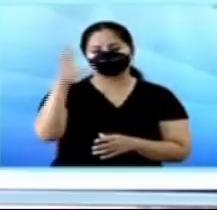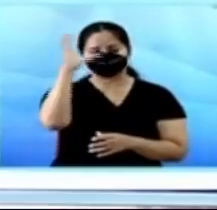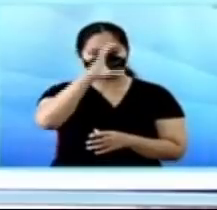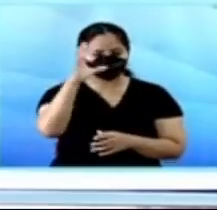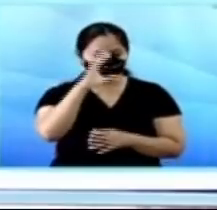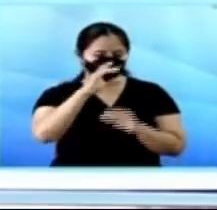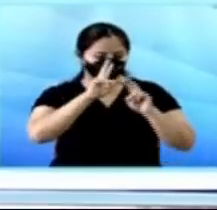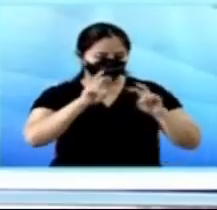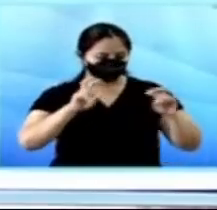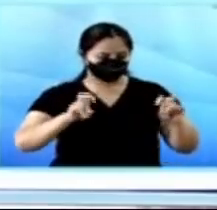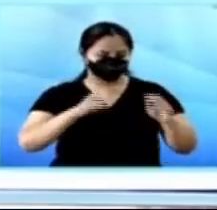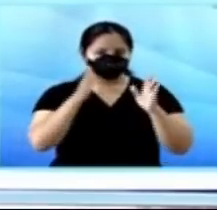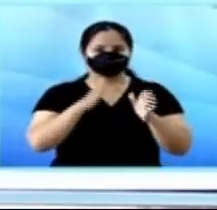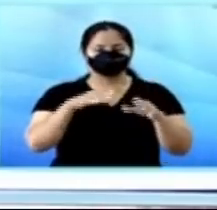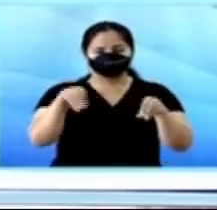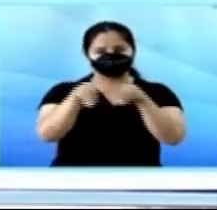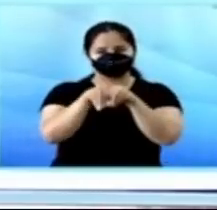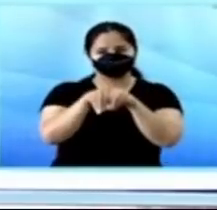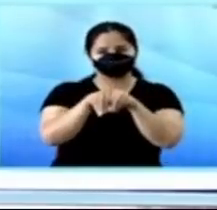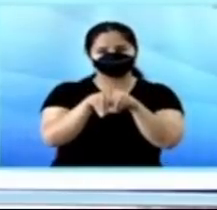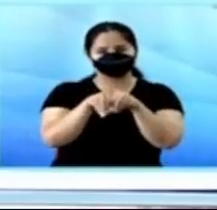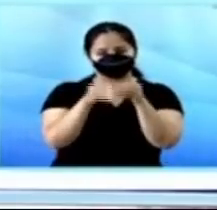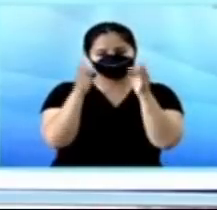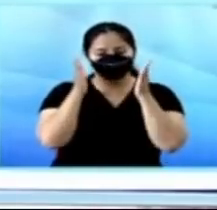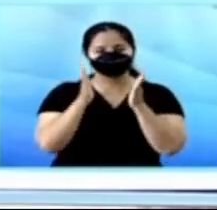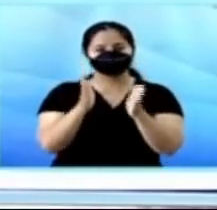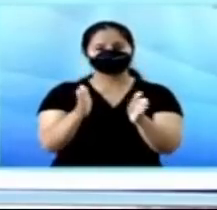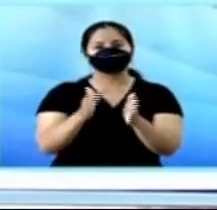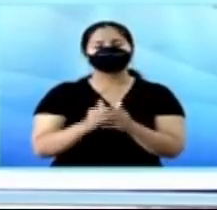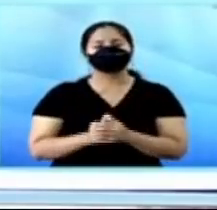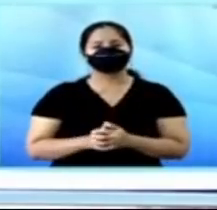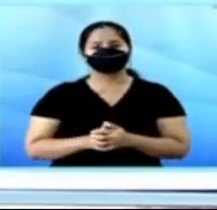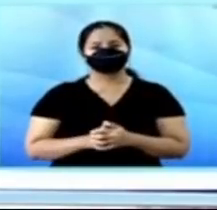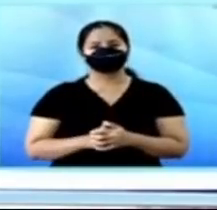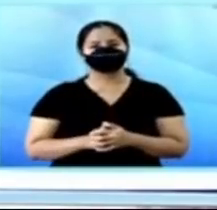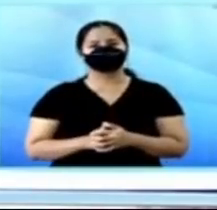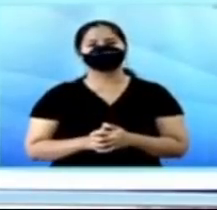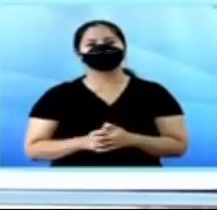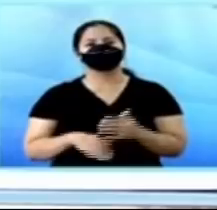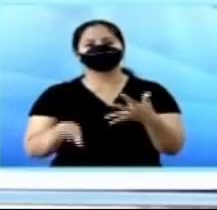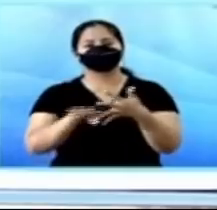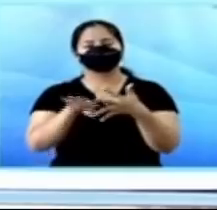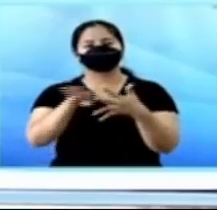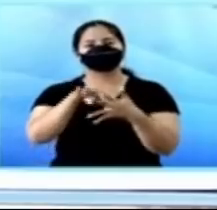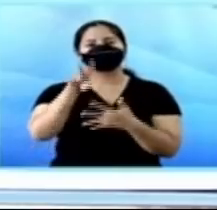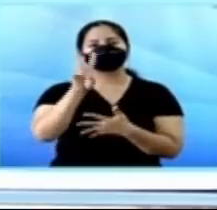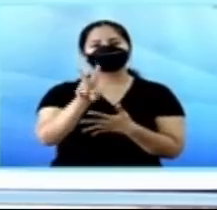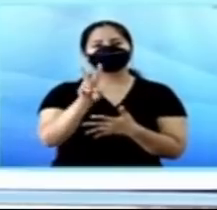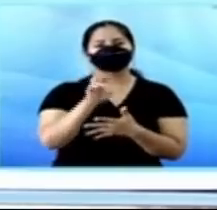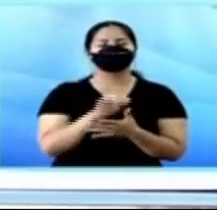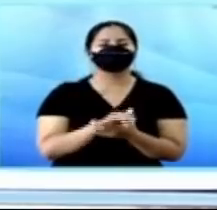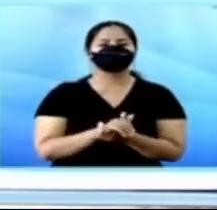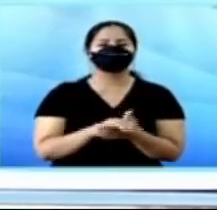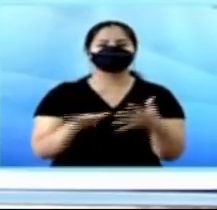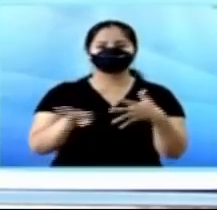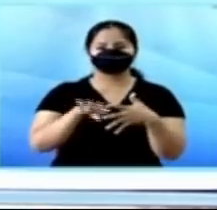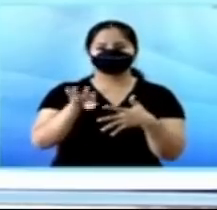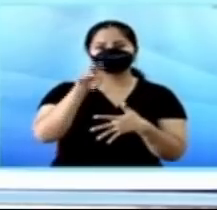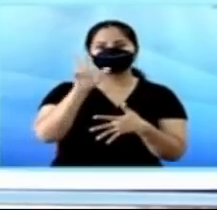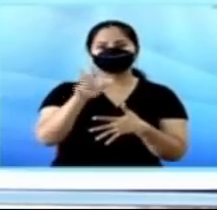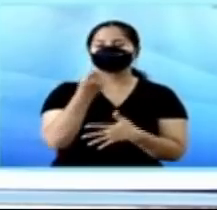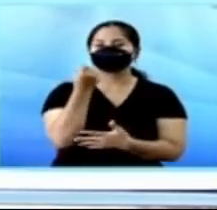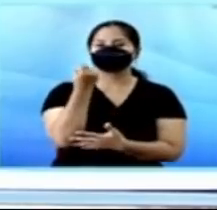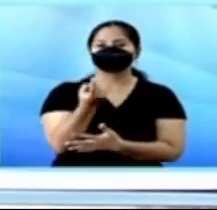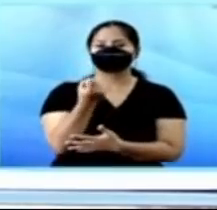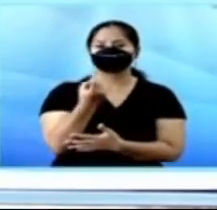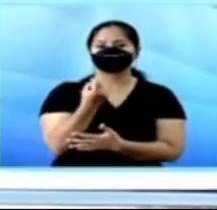ผู้สัมผัสใกล้ชิดโดยโกงหรือว่าผู้สัมผัสขั้น2ขั้น3อย่างรีบด่วน